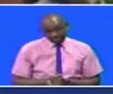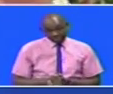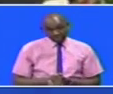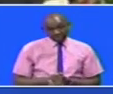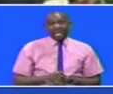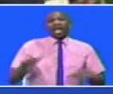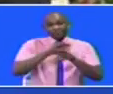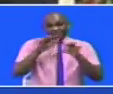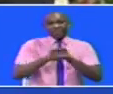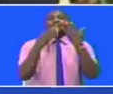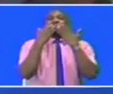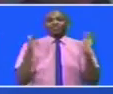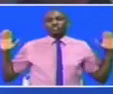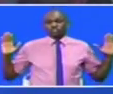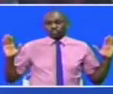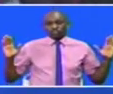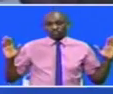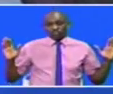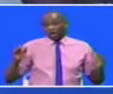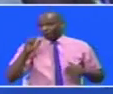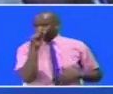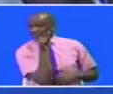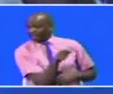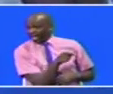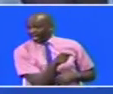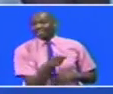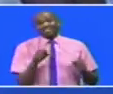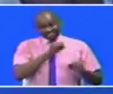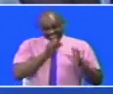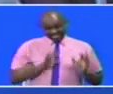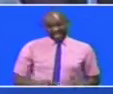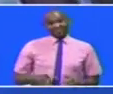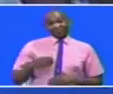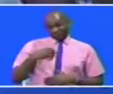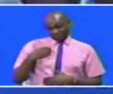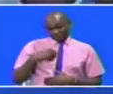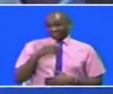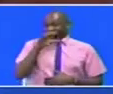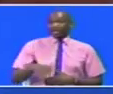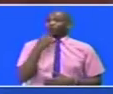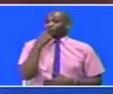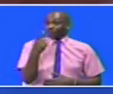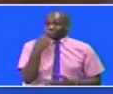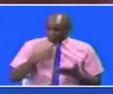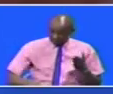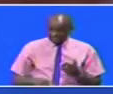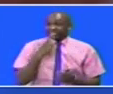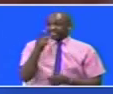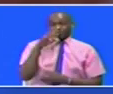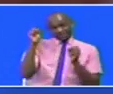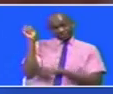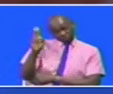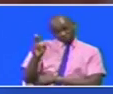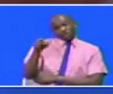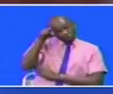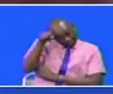Mambo kwisha. Na kwa sababu hiyo, Senator Gideon Moi akamkumbusha rais kuwa kupata kura